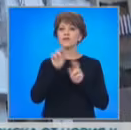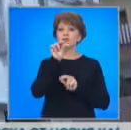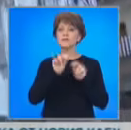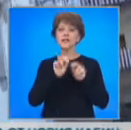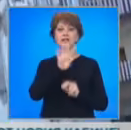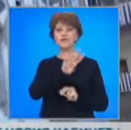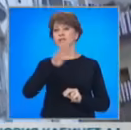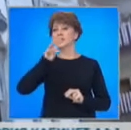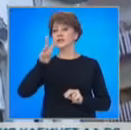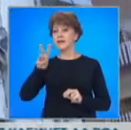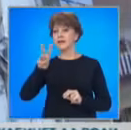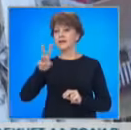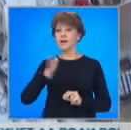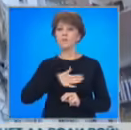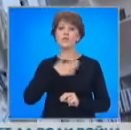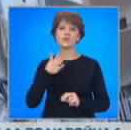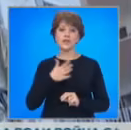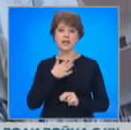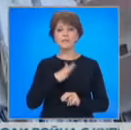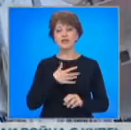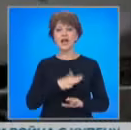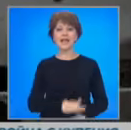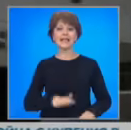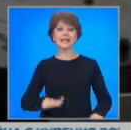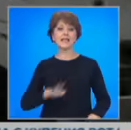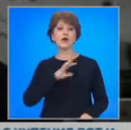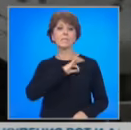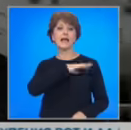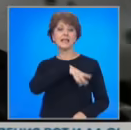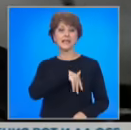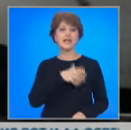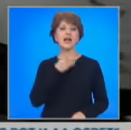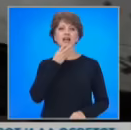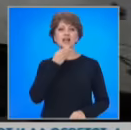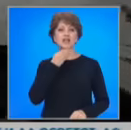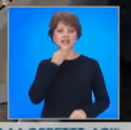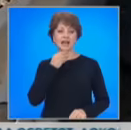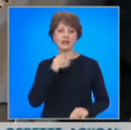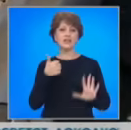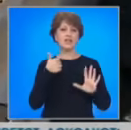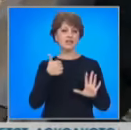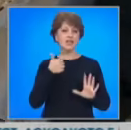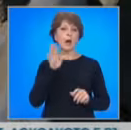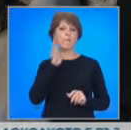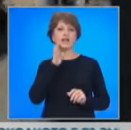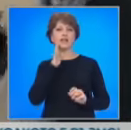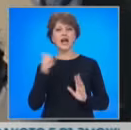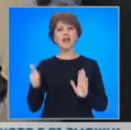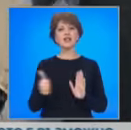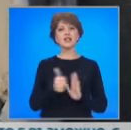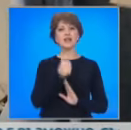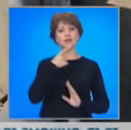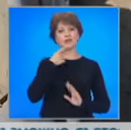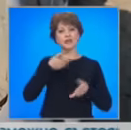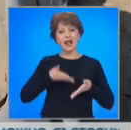43 загинали в Газа, сред които 13 палестински деца. Жертвите сред израелците са 6, включително баща и 16-годишната му